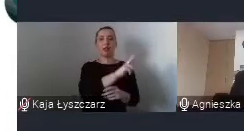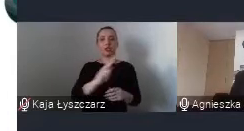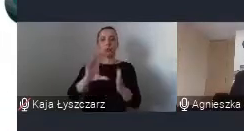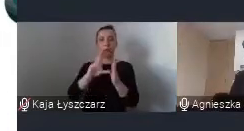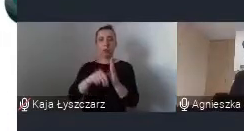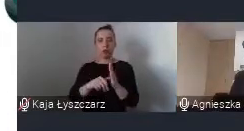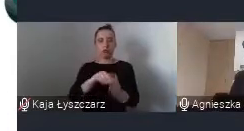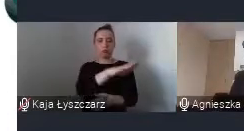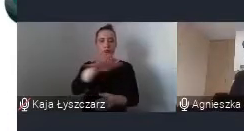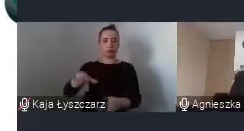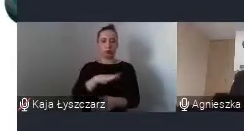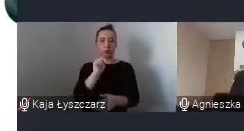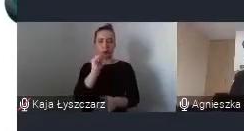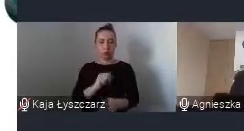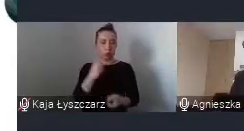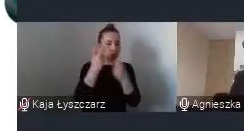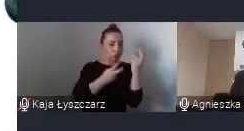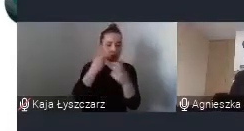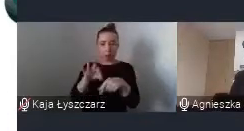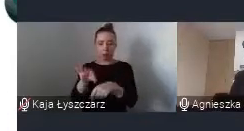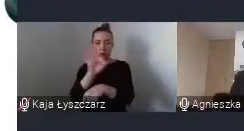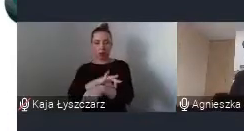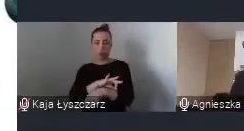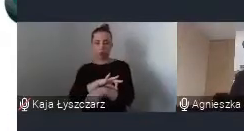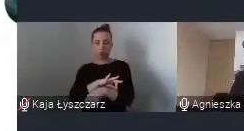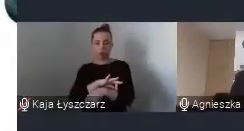znaczy szukamy projektów, które można